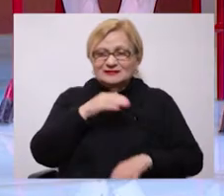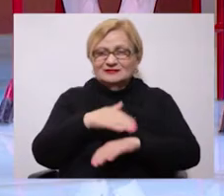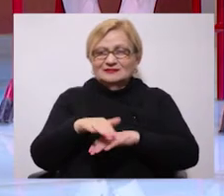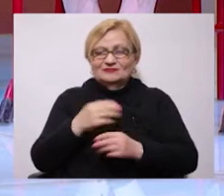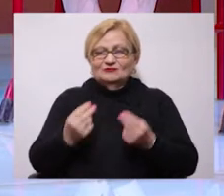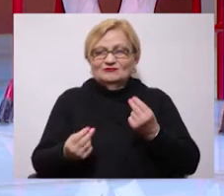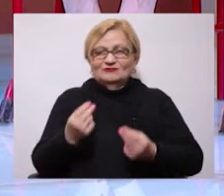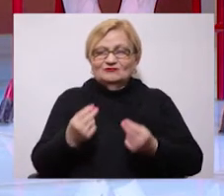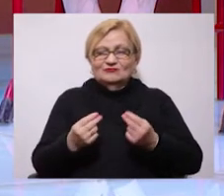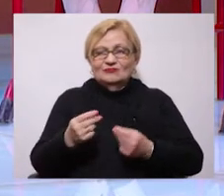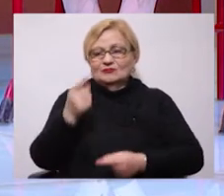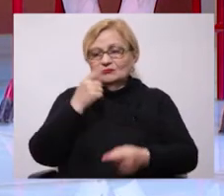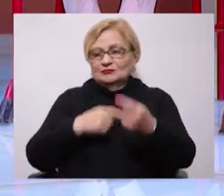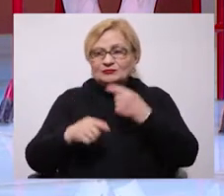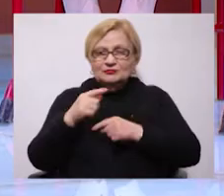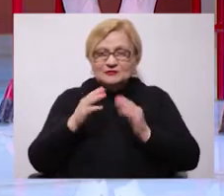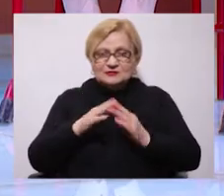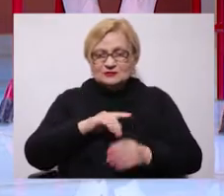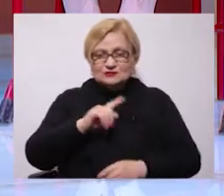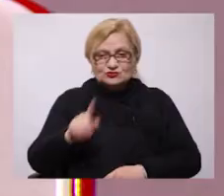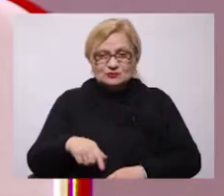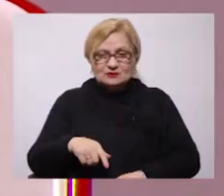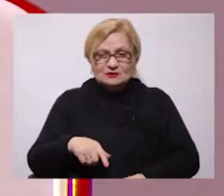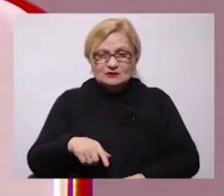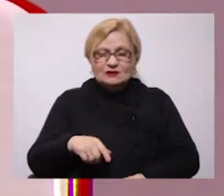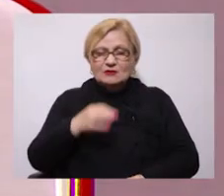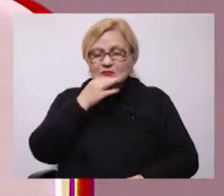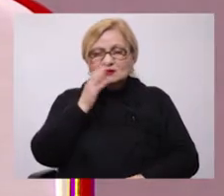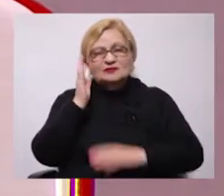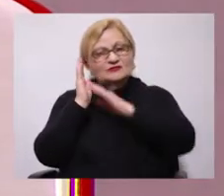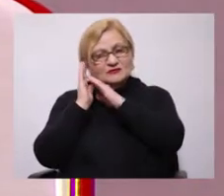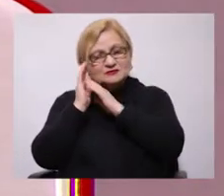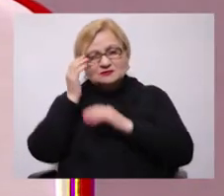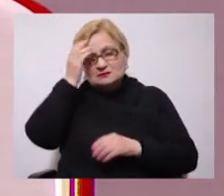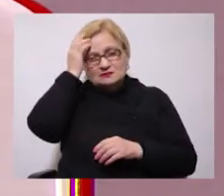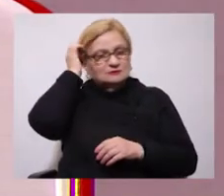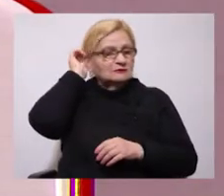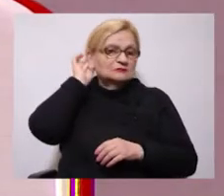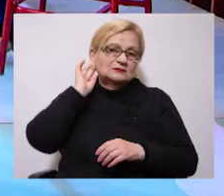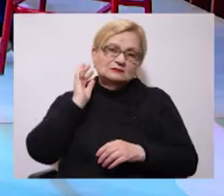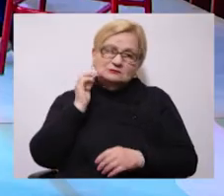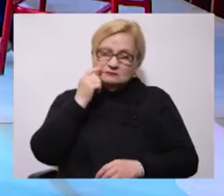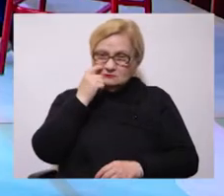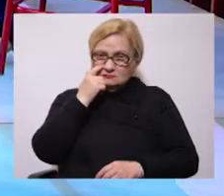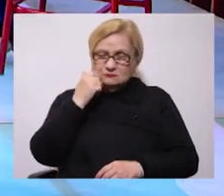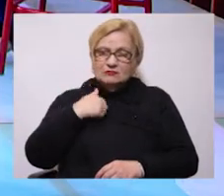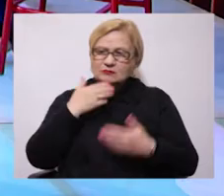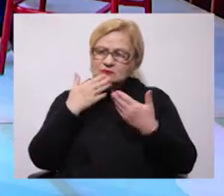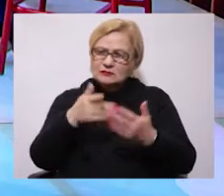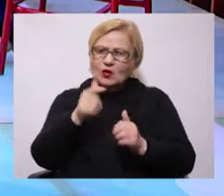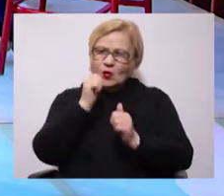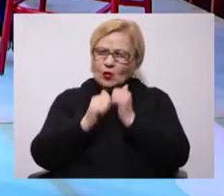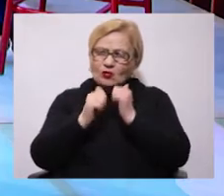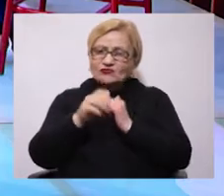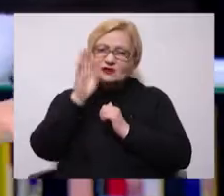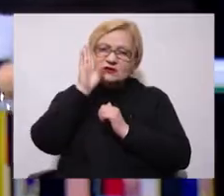თამაშობთ და ბოლოს ბრუნდებით საღამოს სახლში და მერე რა თქმა უნდა ვიძინებთ. მე მინდა გკითხოთ, თქვენ თუ საუზმობთ ყოველ დილით,